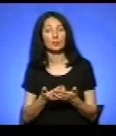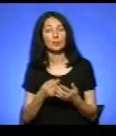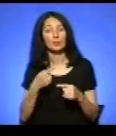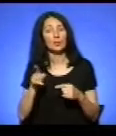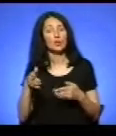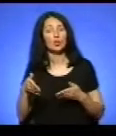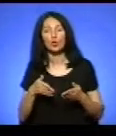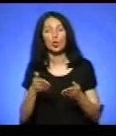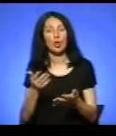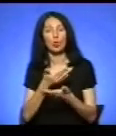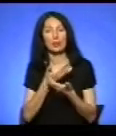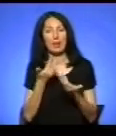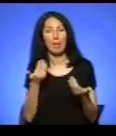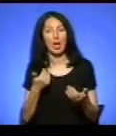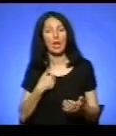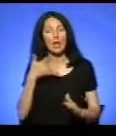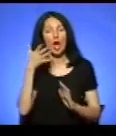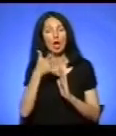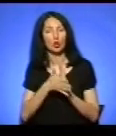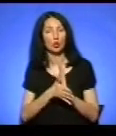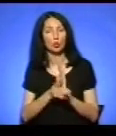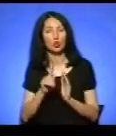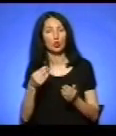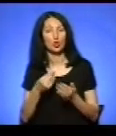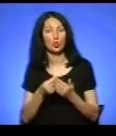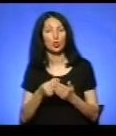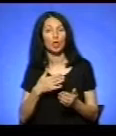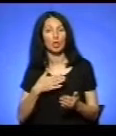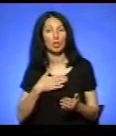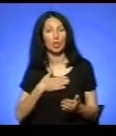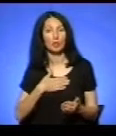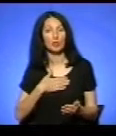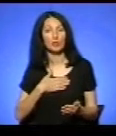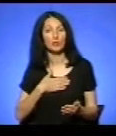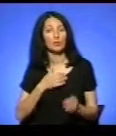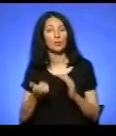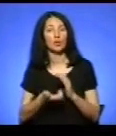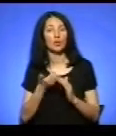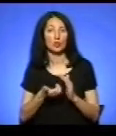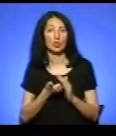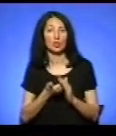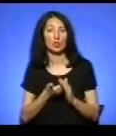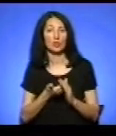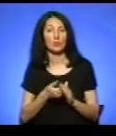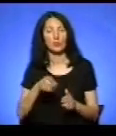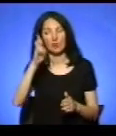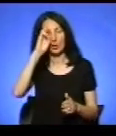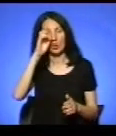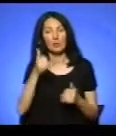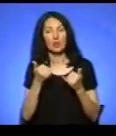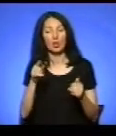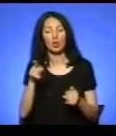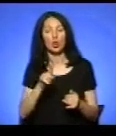шляху нема. Я розумію, що бюджет наш недостатній держави для того,